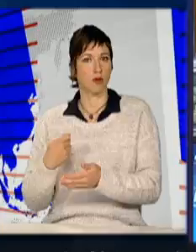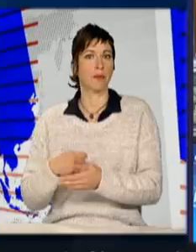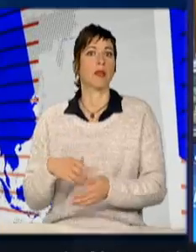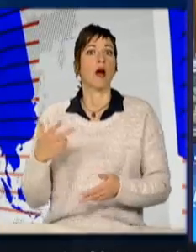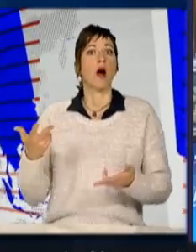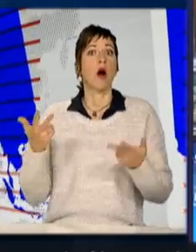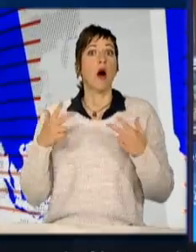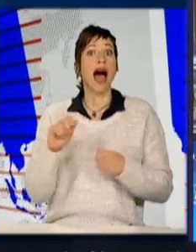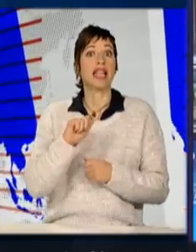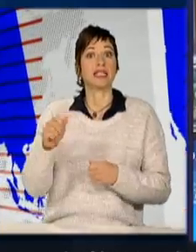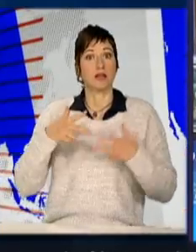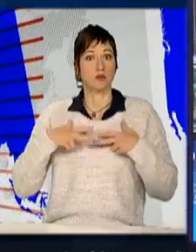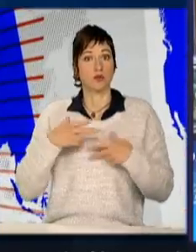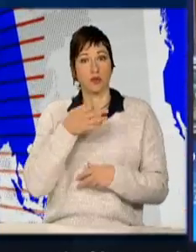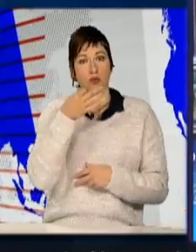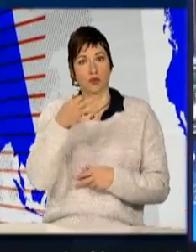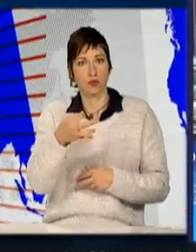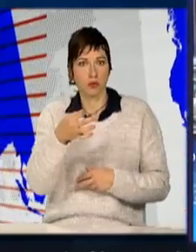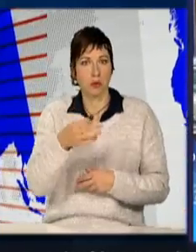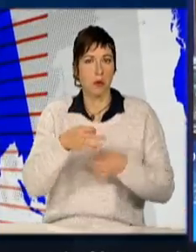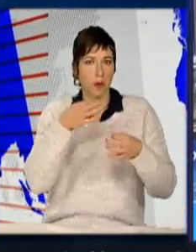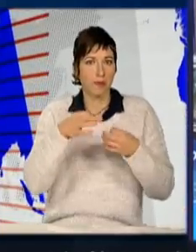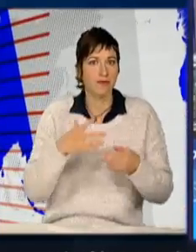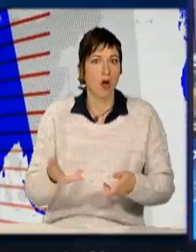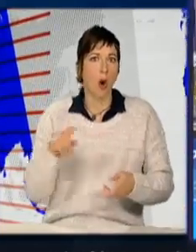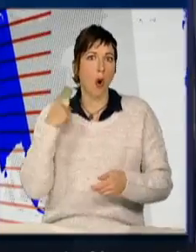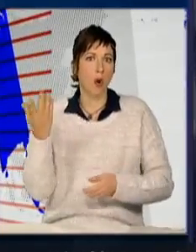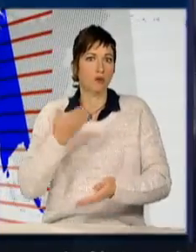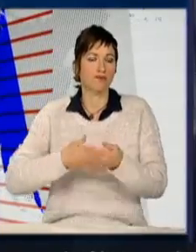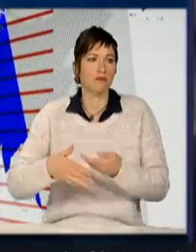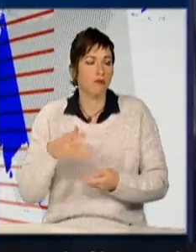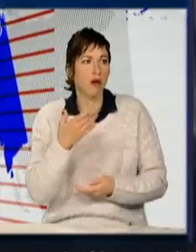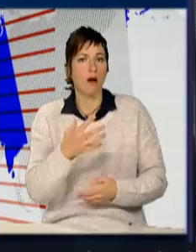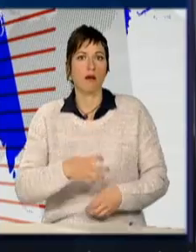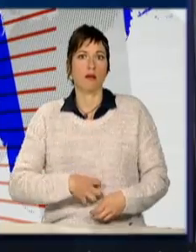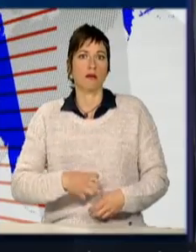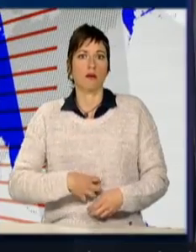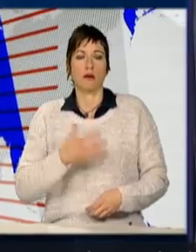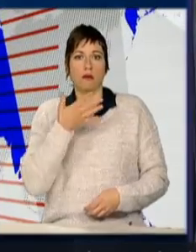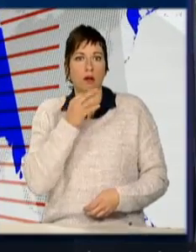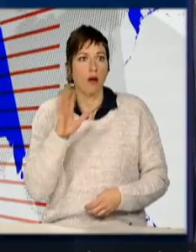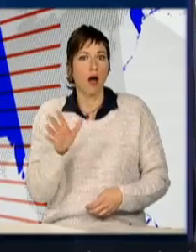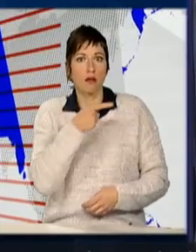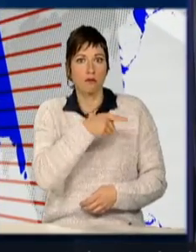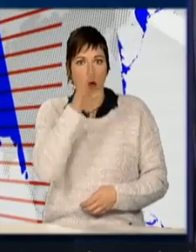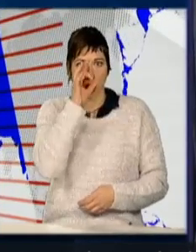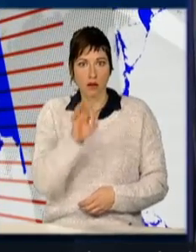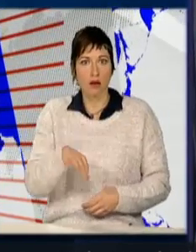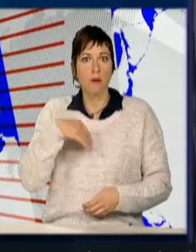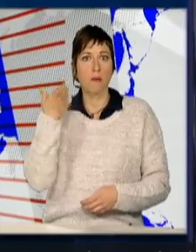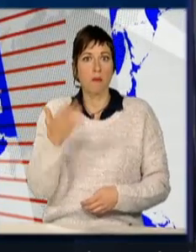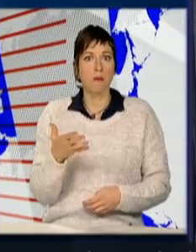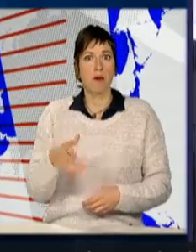Αλεξιάδη εκλαμβάνονται από τους πρατηριούχους ως χιούμορ, καθώς όπως ήδη υποστηρίζουν, σε καμία περίπτωση κάτι τέτοιο δεν μπορεί να